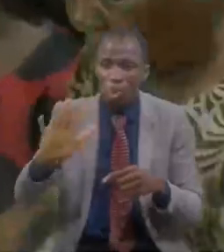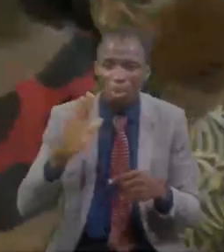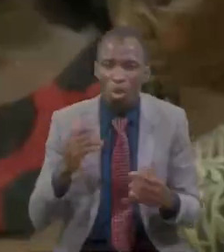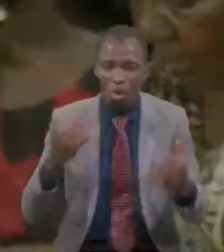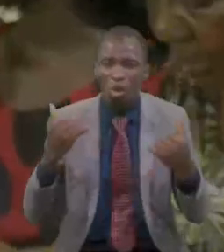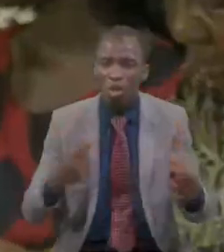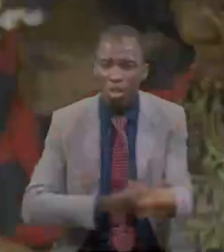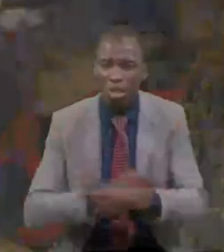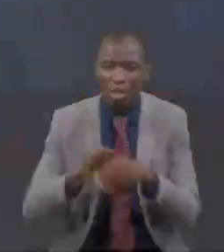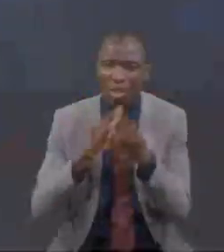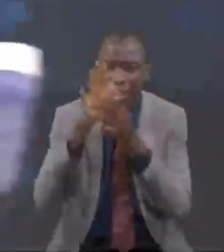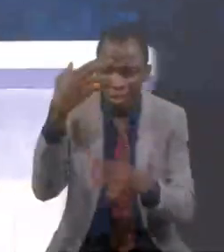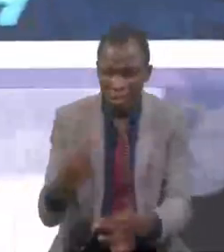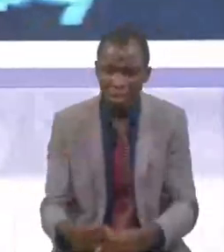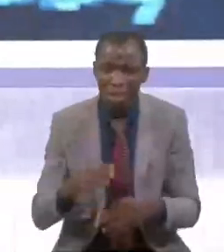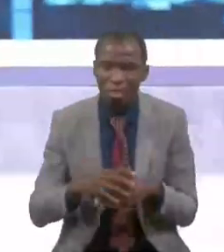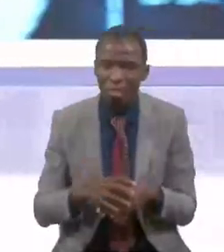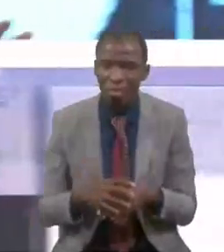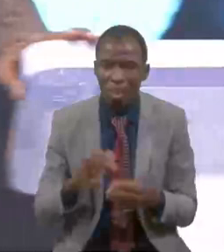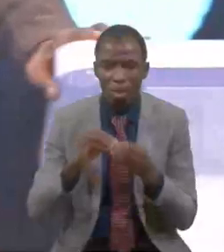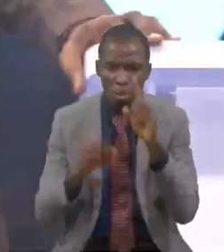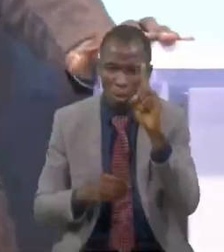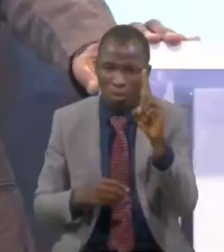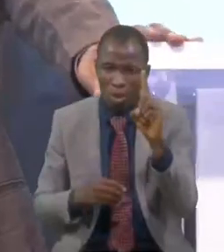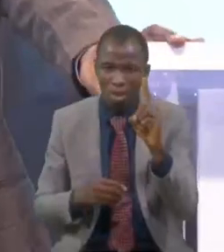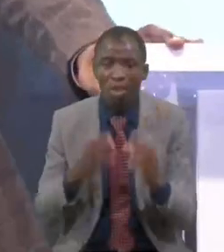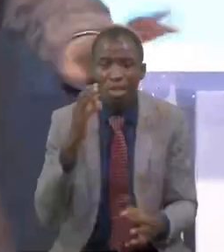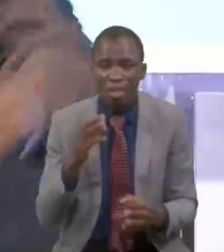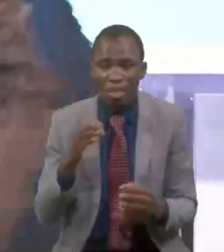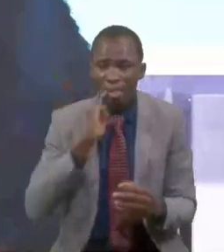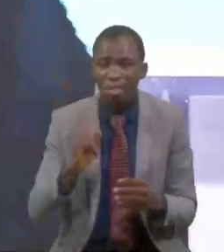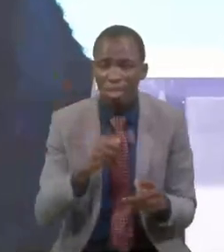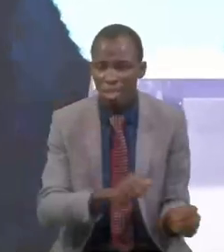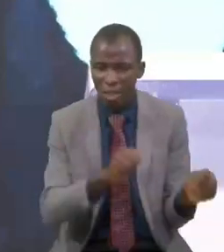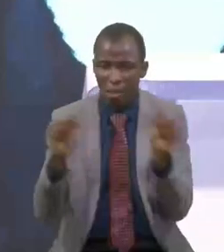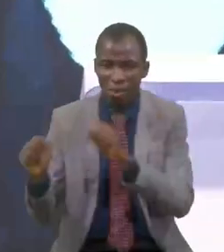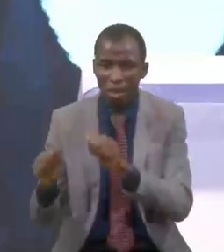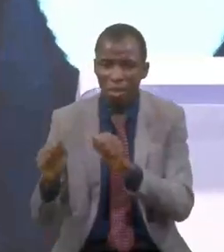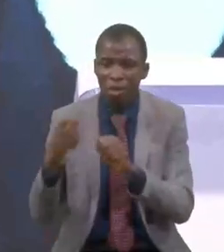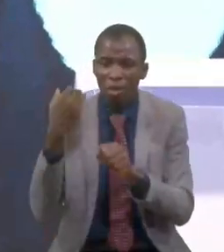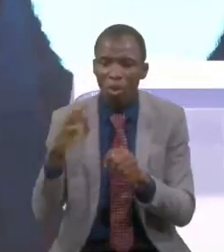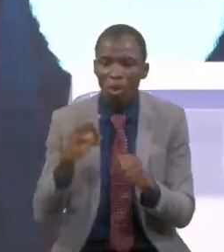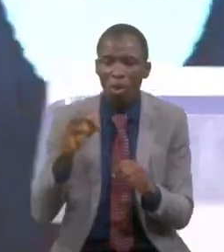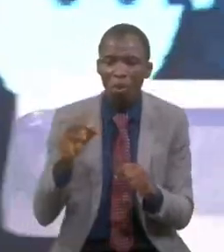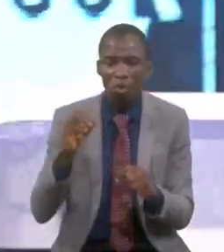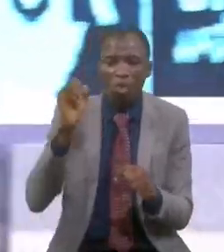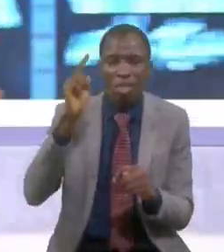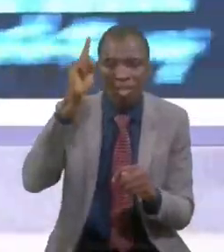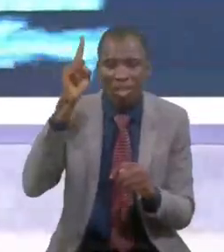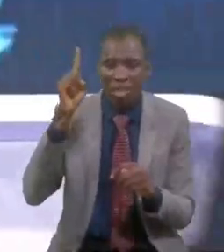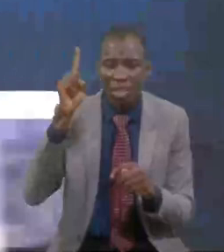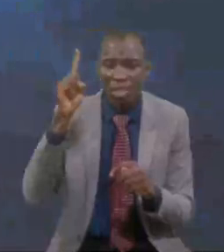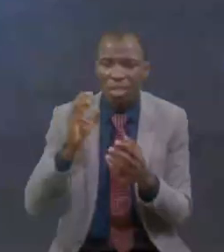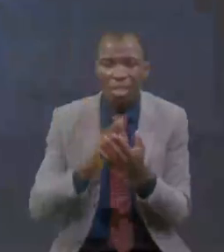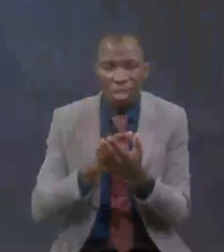de jésus-chist numéro 1 c'est le transfert de sa grâce de sa